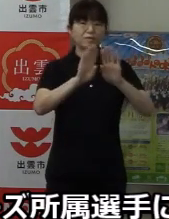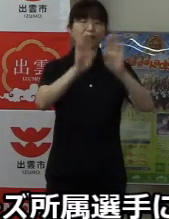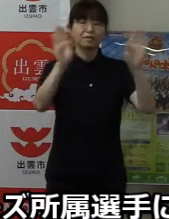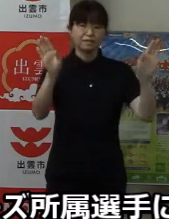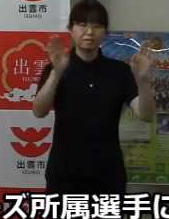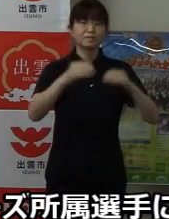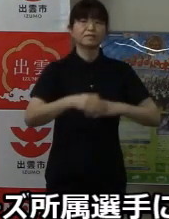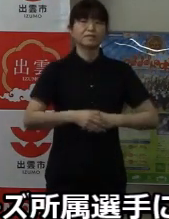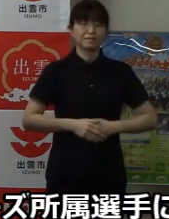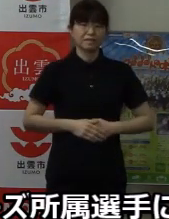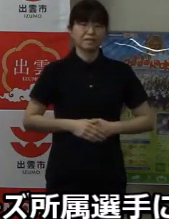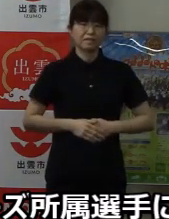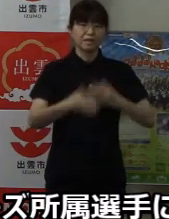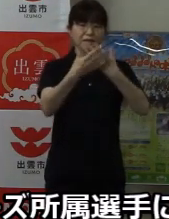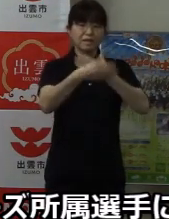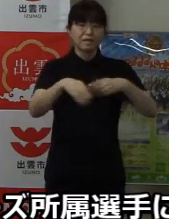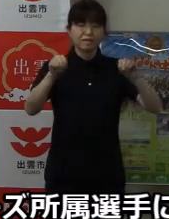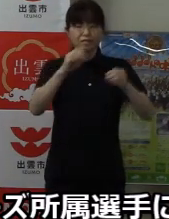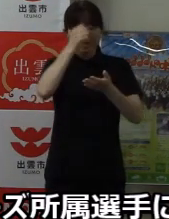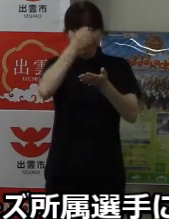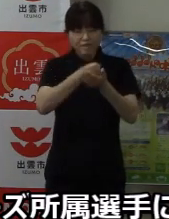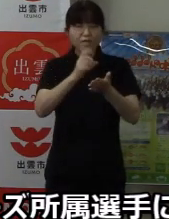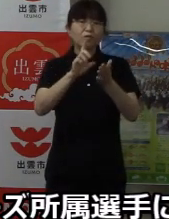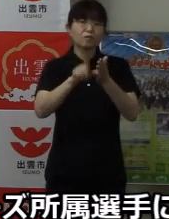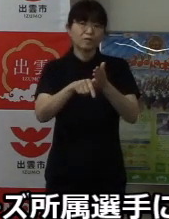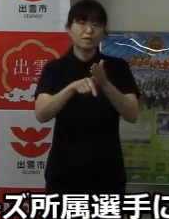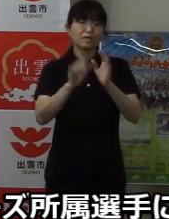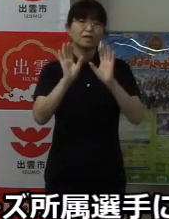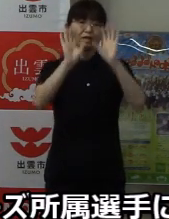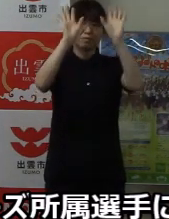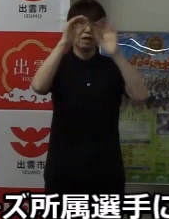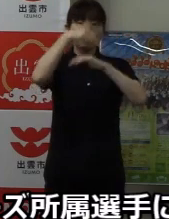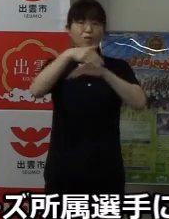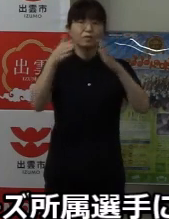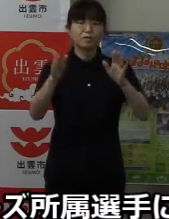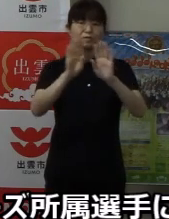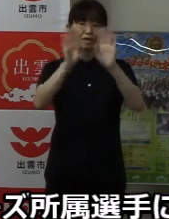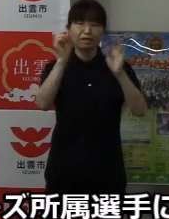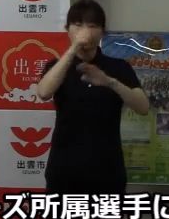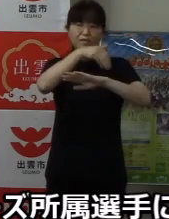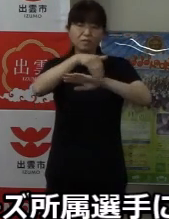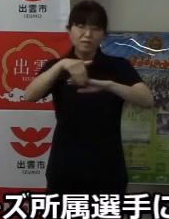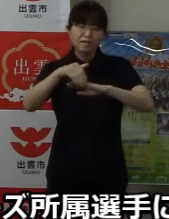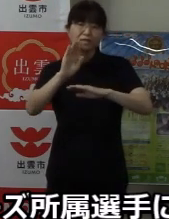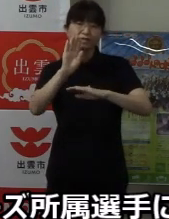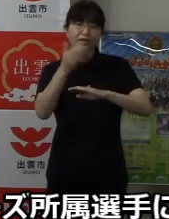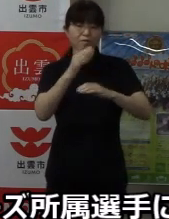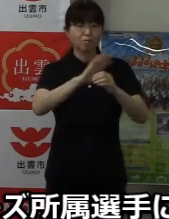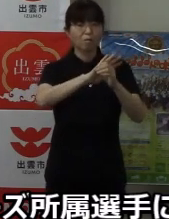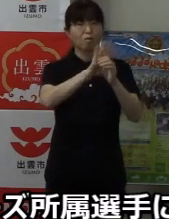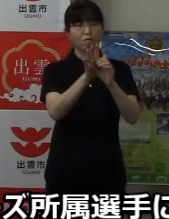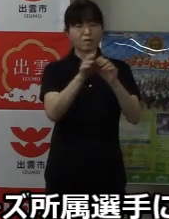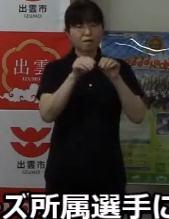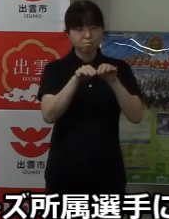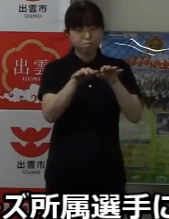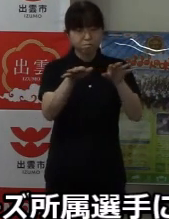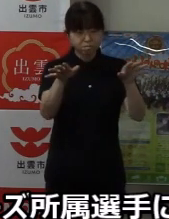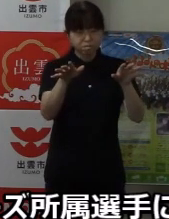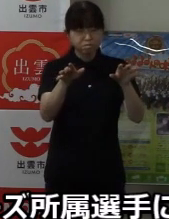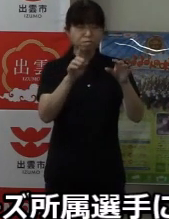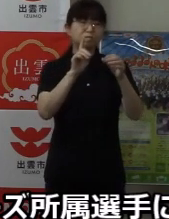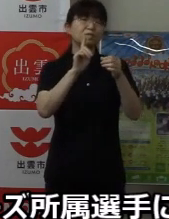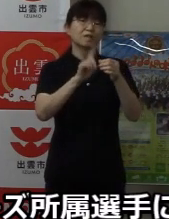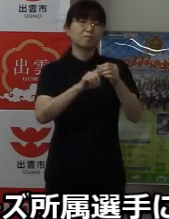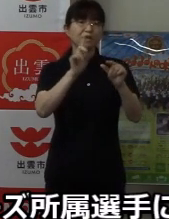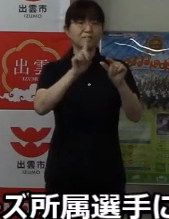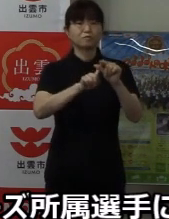協定提携時にバレーボール教室を開催予定でありましたが、新型コロナウイルス感染症拡大防止のため中止した